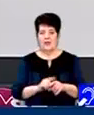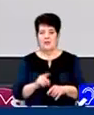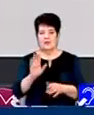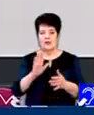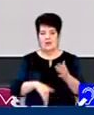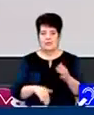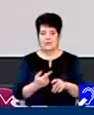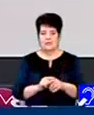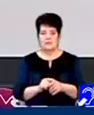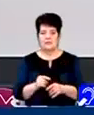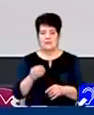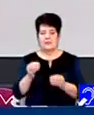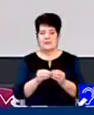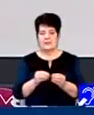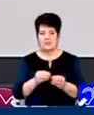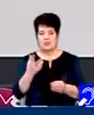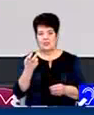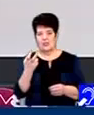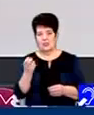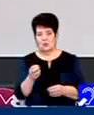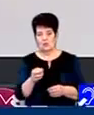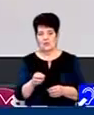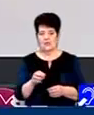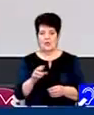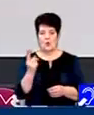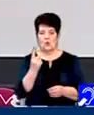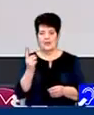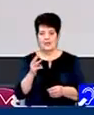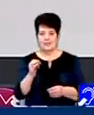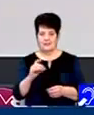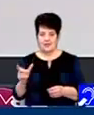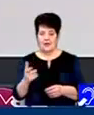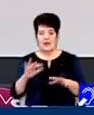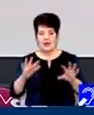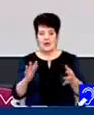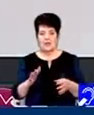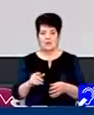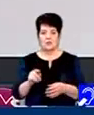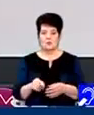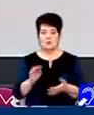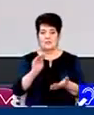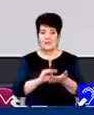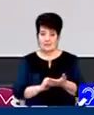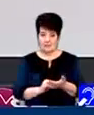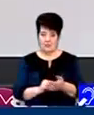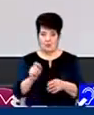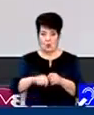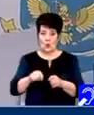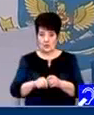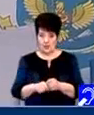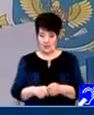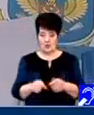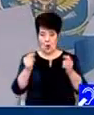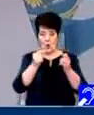riscă o amendă de la 210 la 300 unități convenționale. În cazul în care se stabilește în cadrul controalelor,